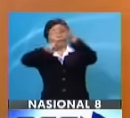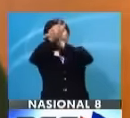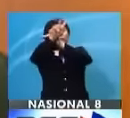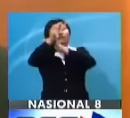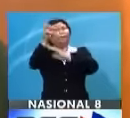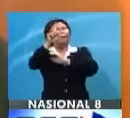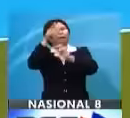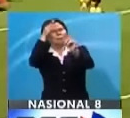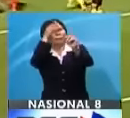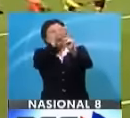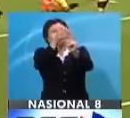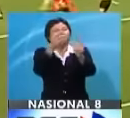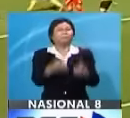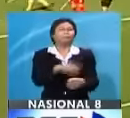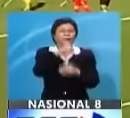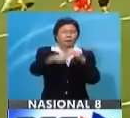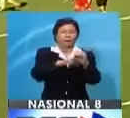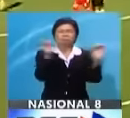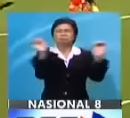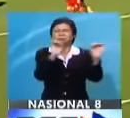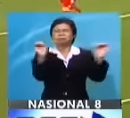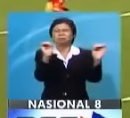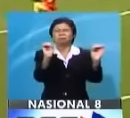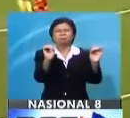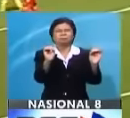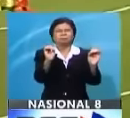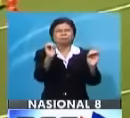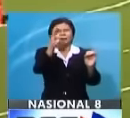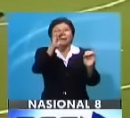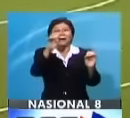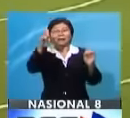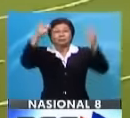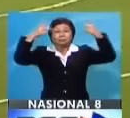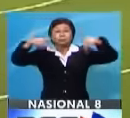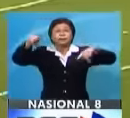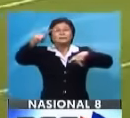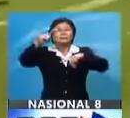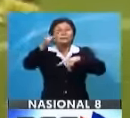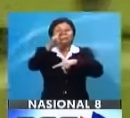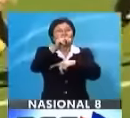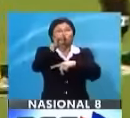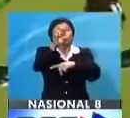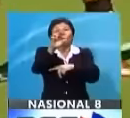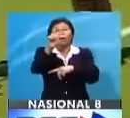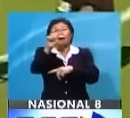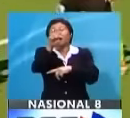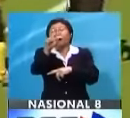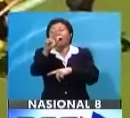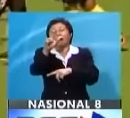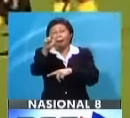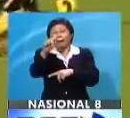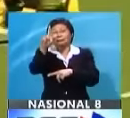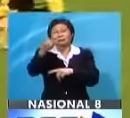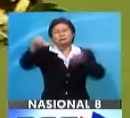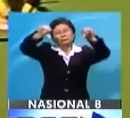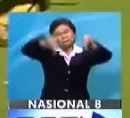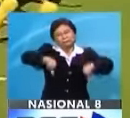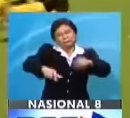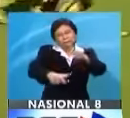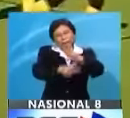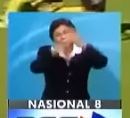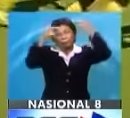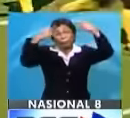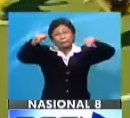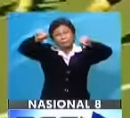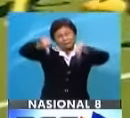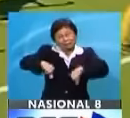where we are going to head. Menyentuh ketiadaan mantan naib presiden kanan Datuk Nur Azmi Ahmad yang tewas dalam perebutan jawatan Timbalan